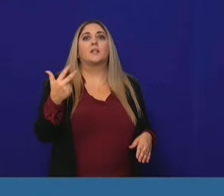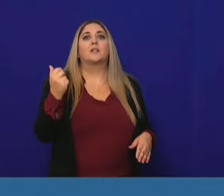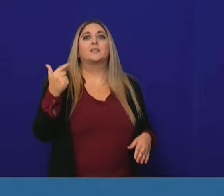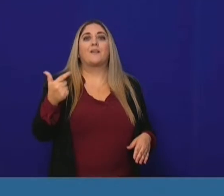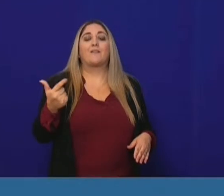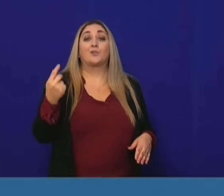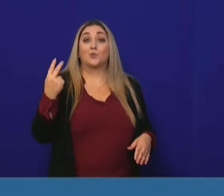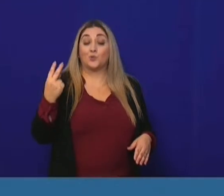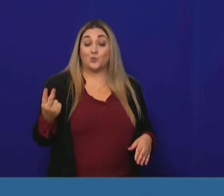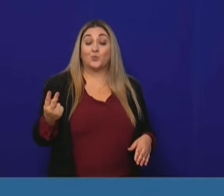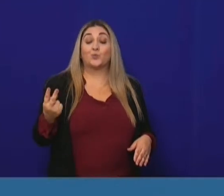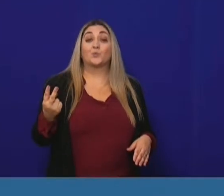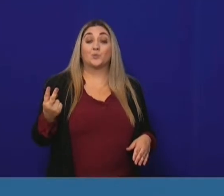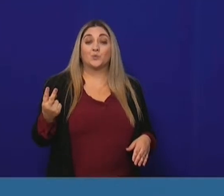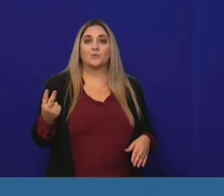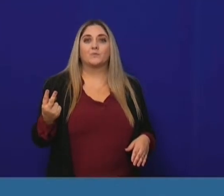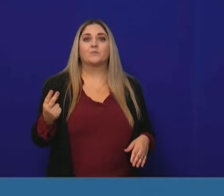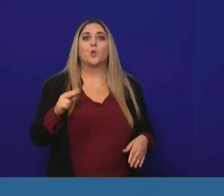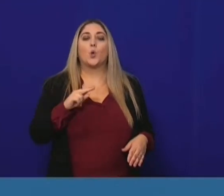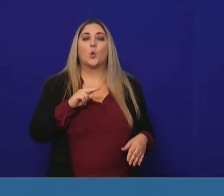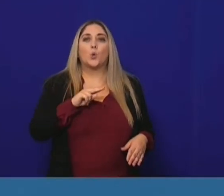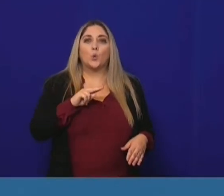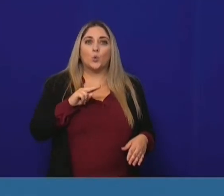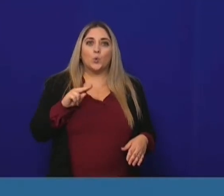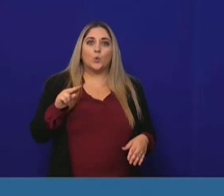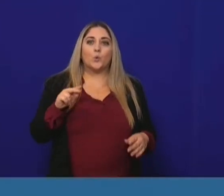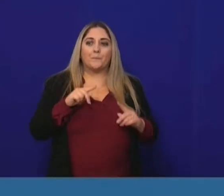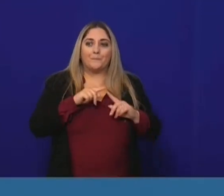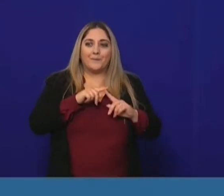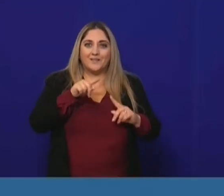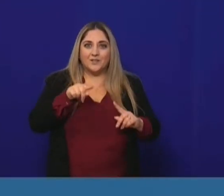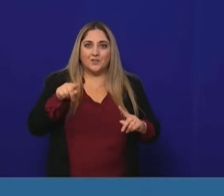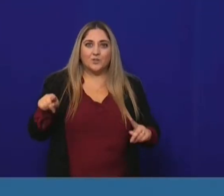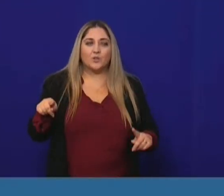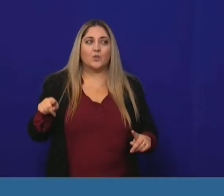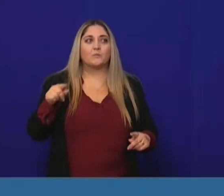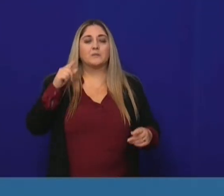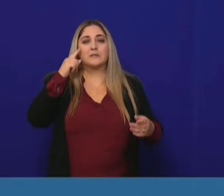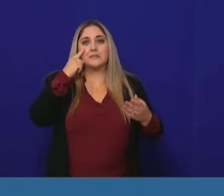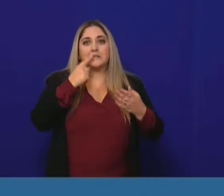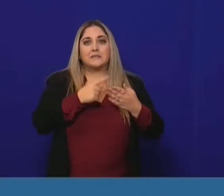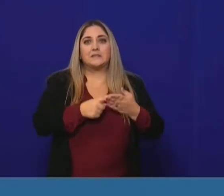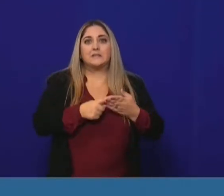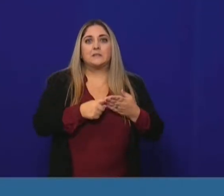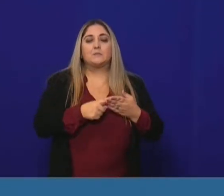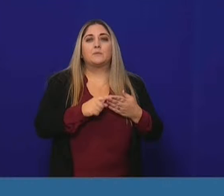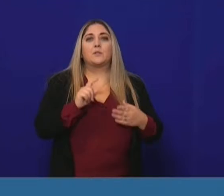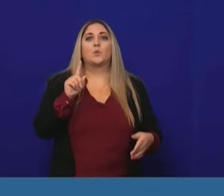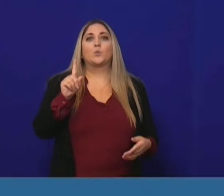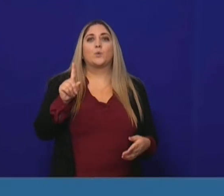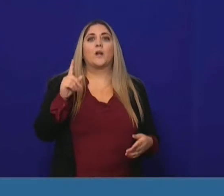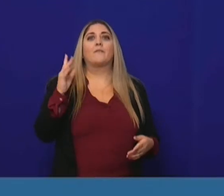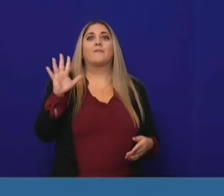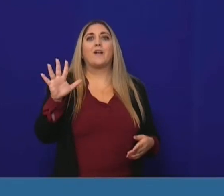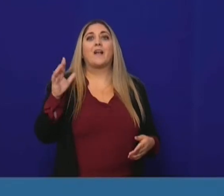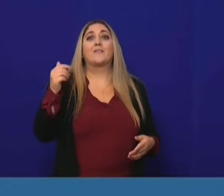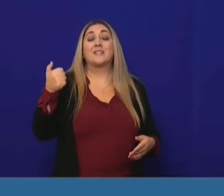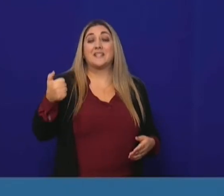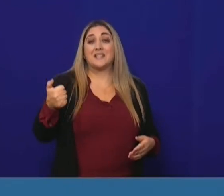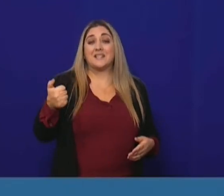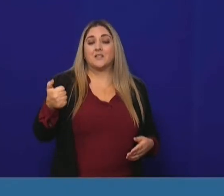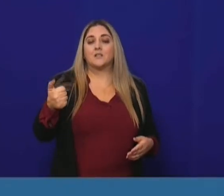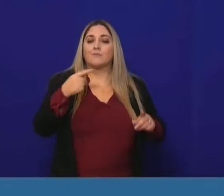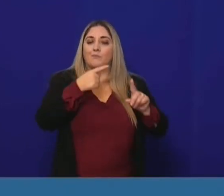2872 tests u minnaw dawn kellna numru ta' każijiet fejn kellna 156 li ġew pożittivi